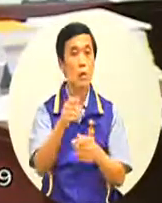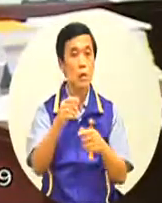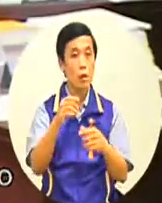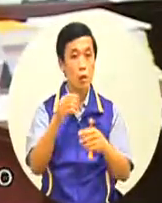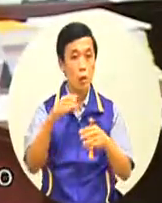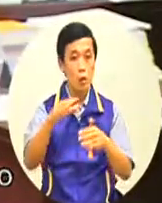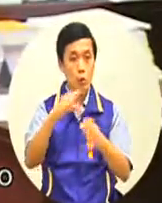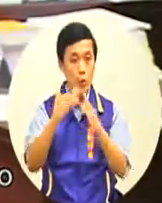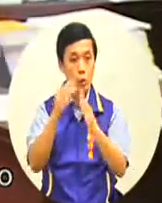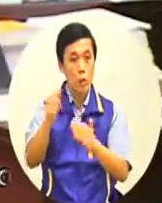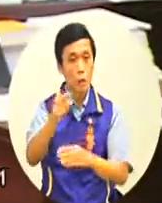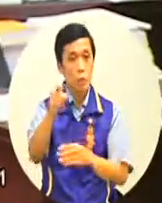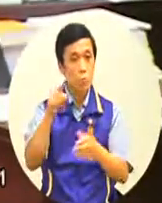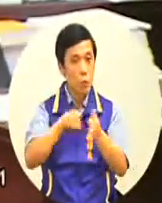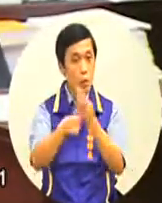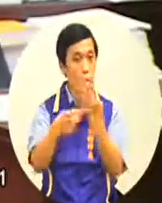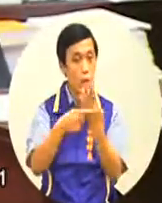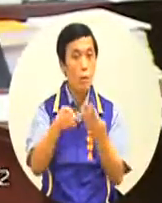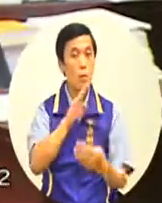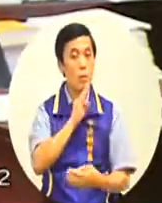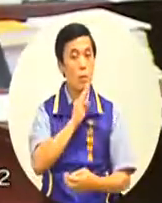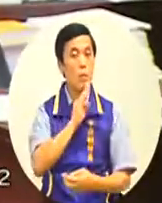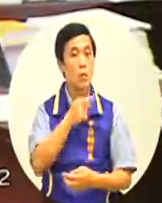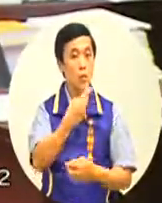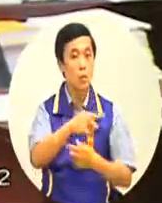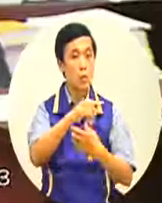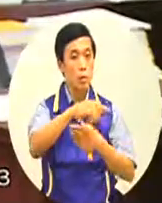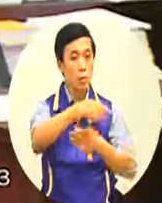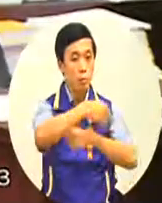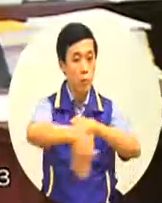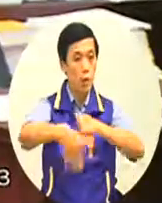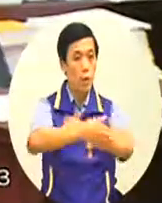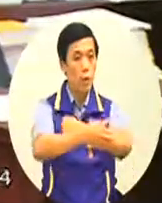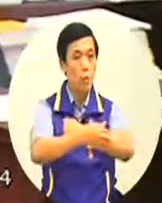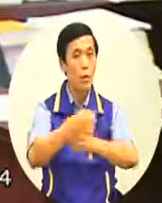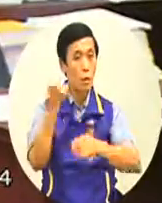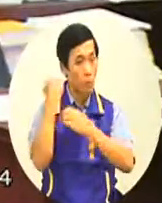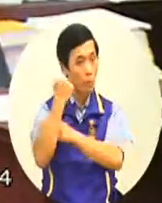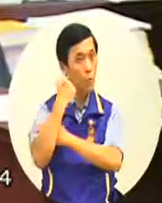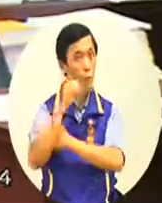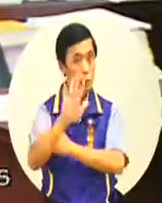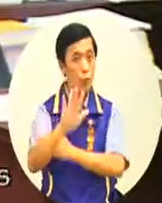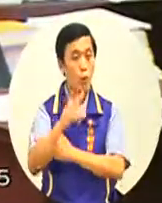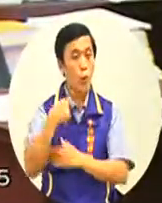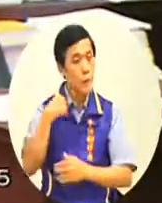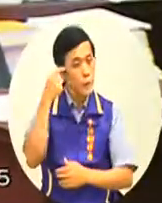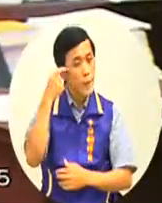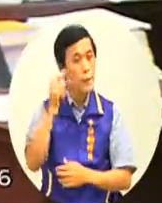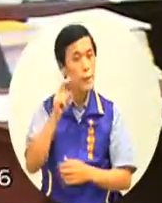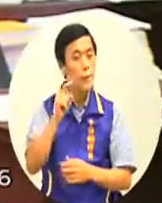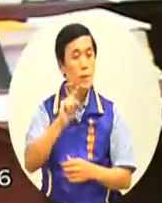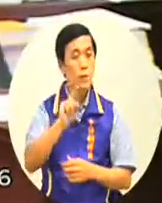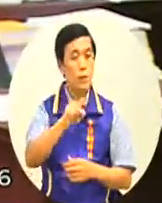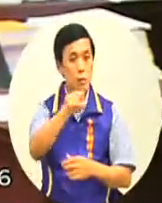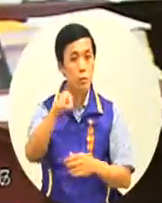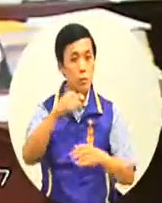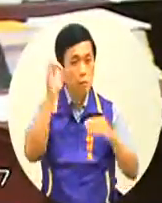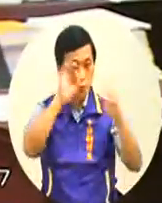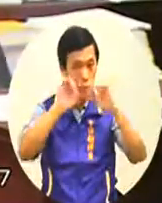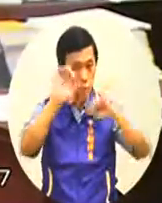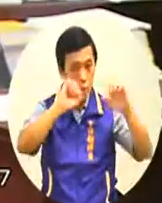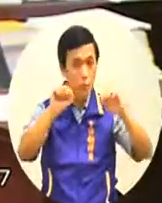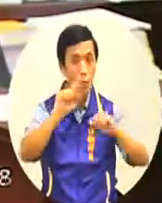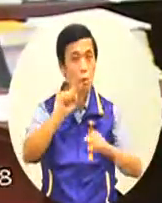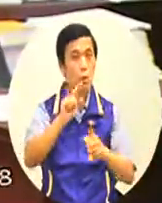努力在准备。所以我一直在讲说怎么样从现有的空间里面去找到可以用的，在都发局、在